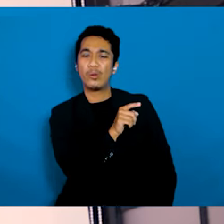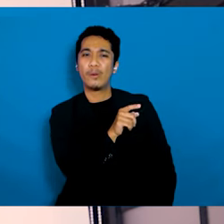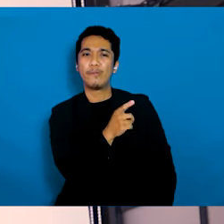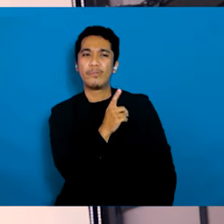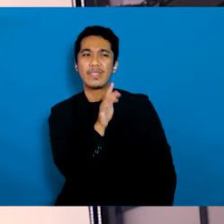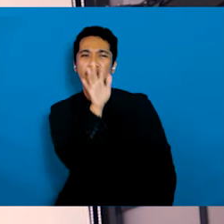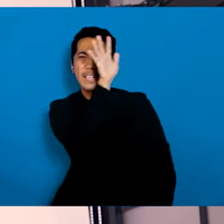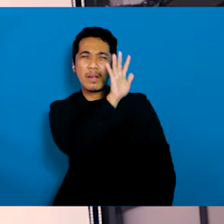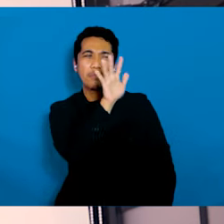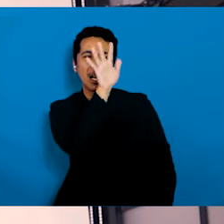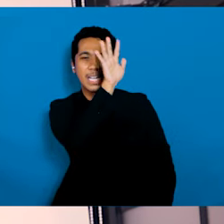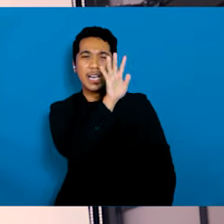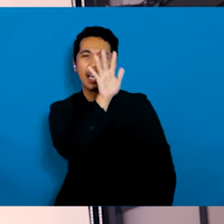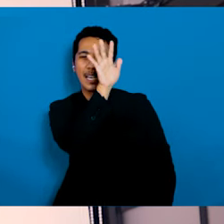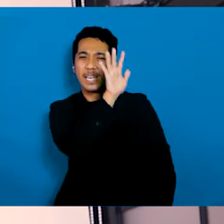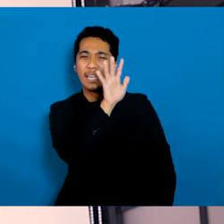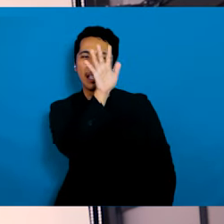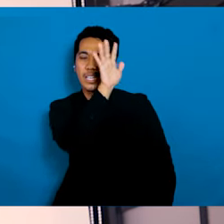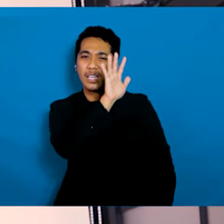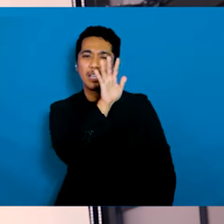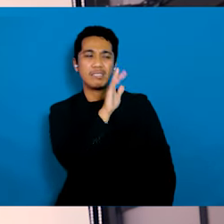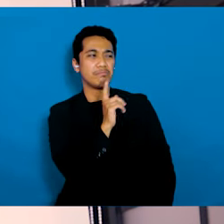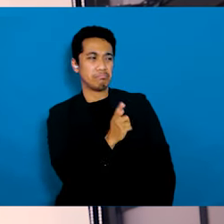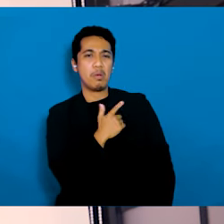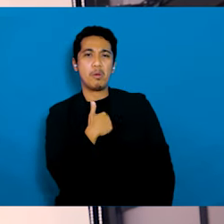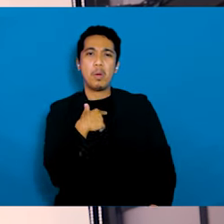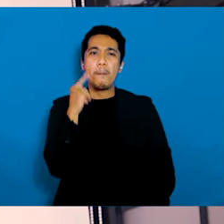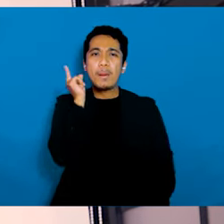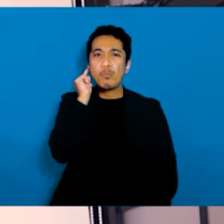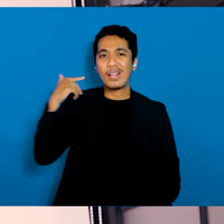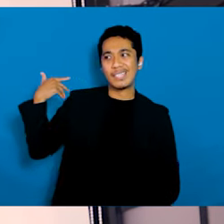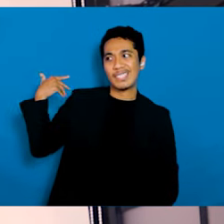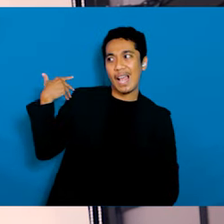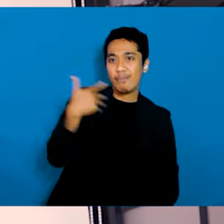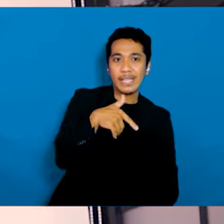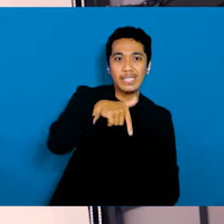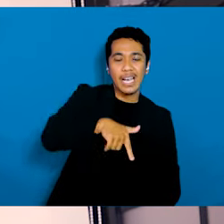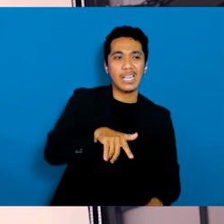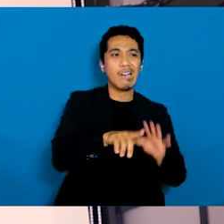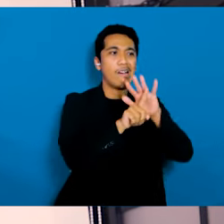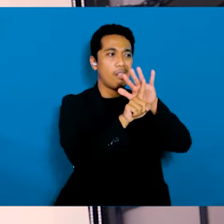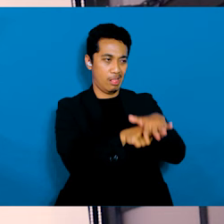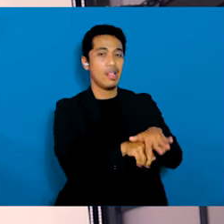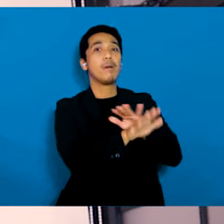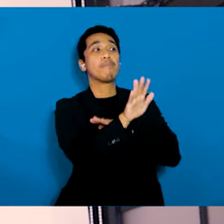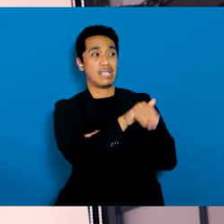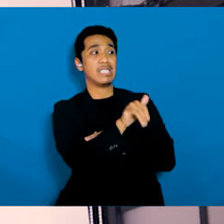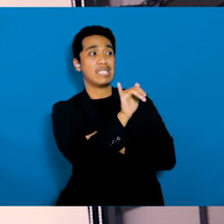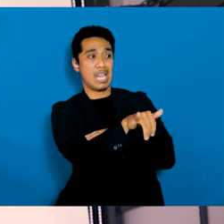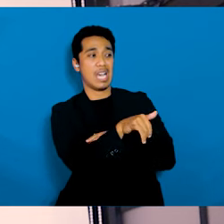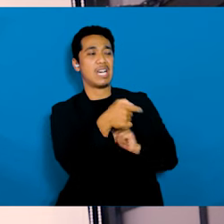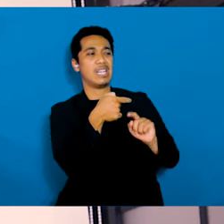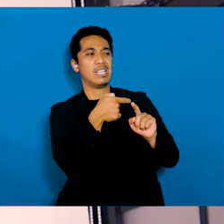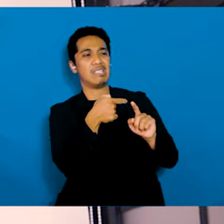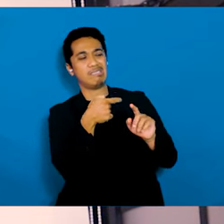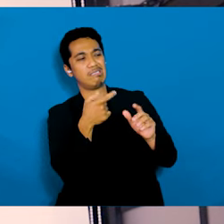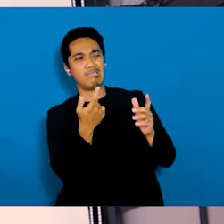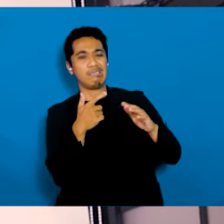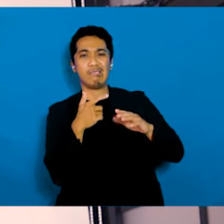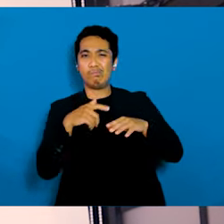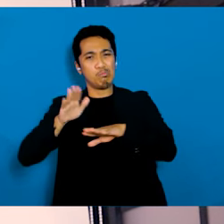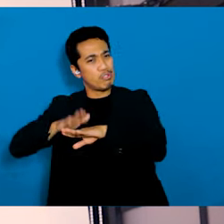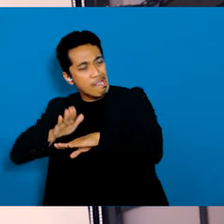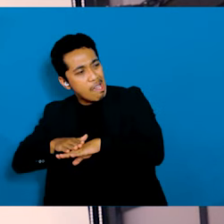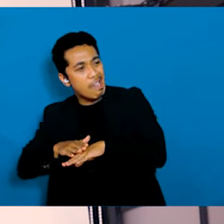Oke, oke. Nah, itu gambaran ini ya, Mbak ya, apa bahwa perempuan sampai sekarang pun masih terdiskriminasi baik